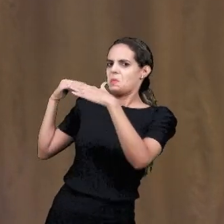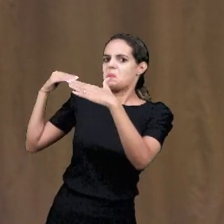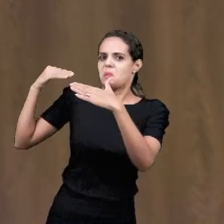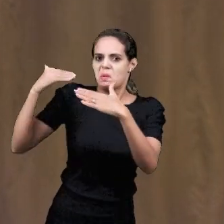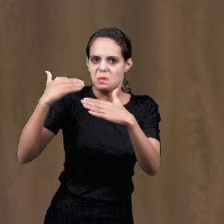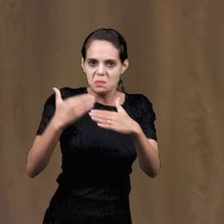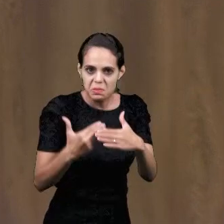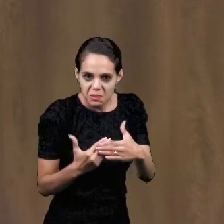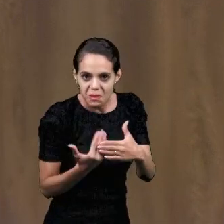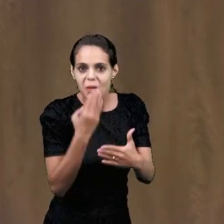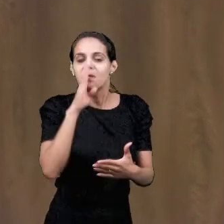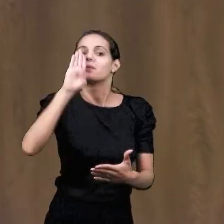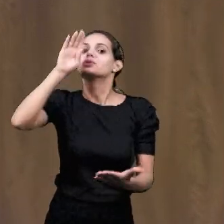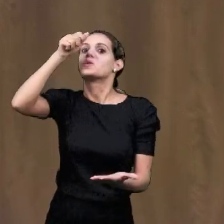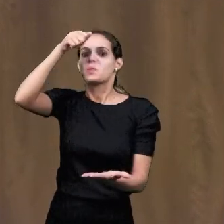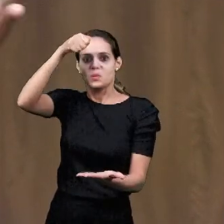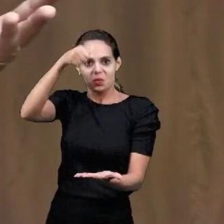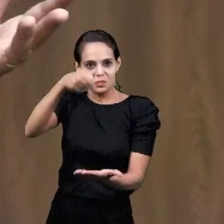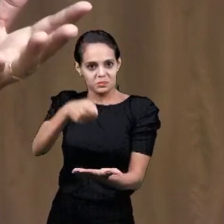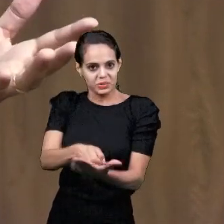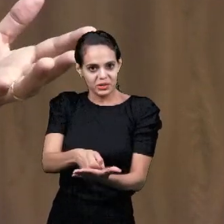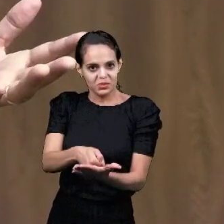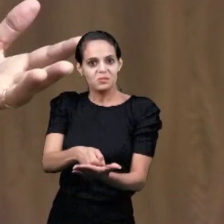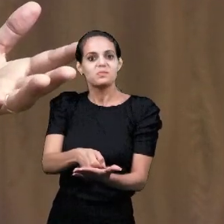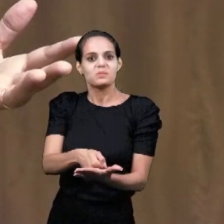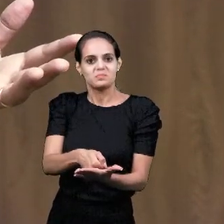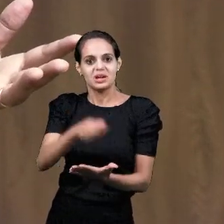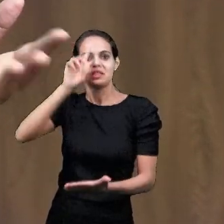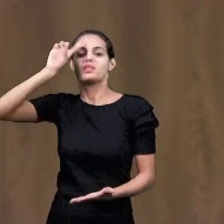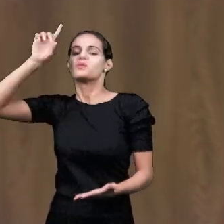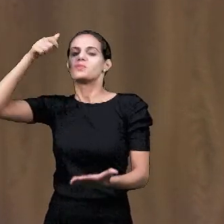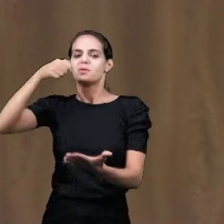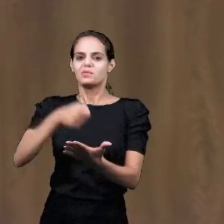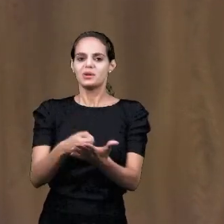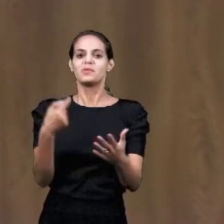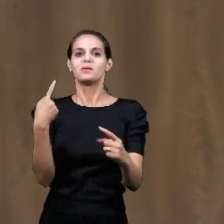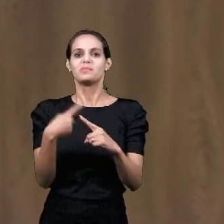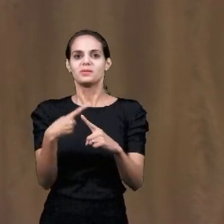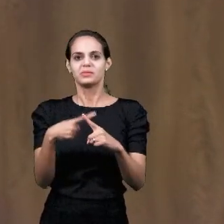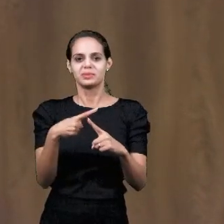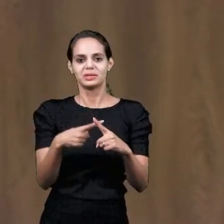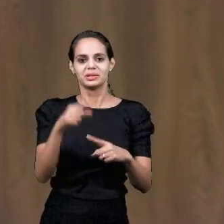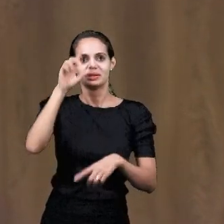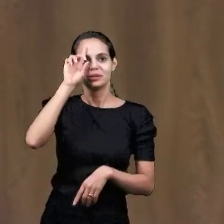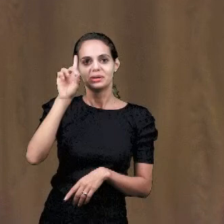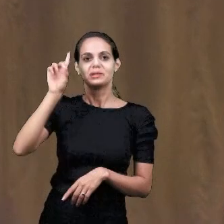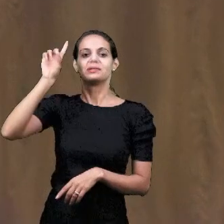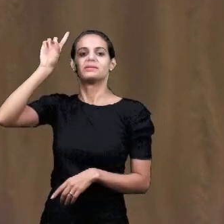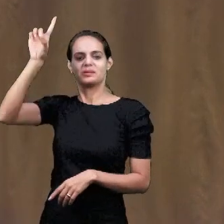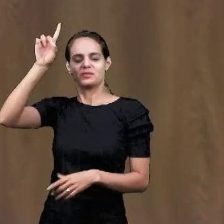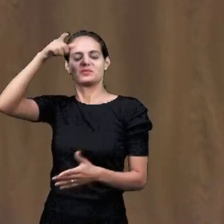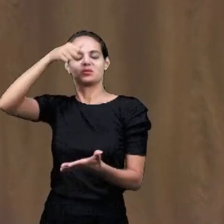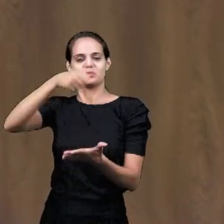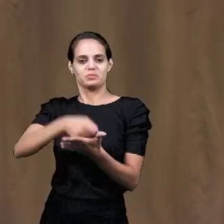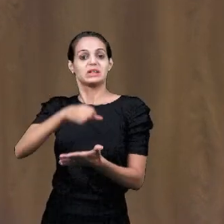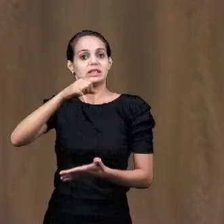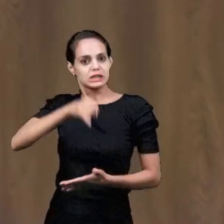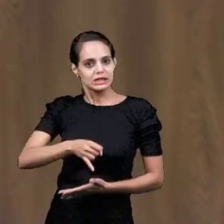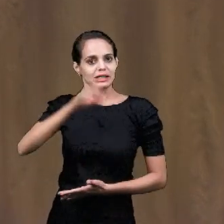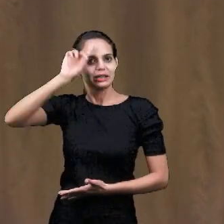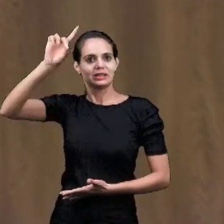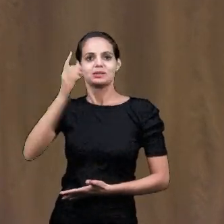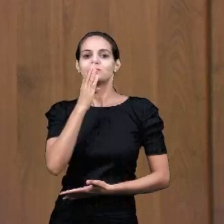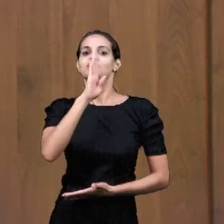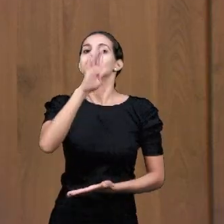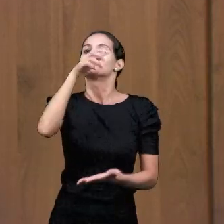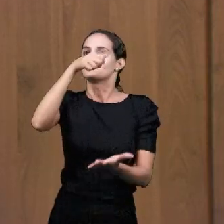avait promis parce que Dieu fait cela avec nous. Tout ce dont il promet, il accomplit. Gloire à Dieu pour cela. Les frères